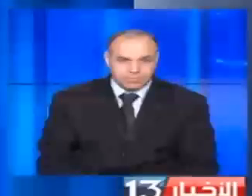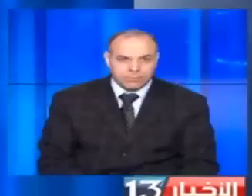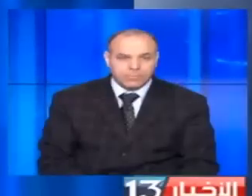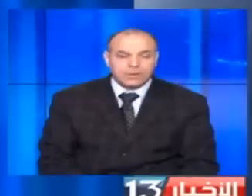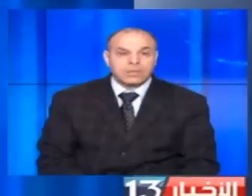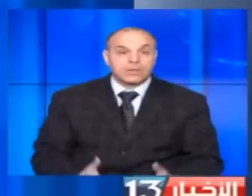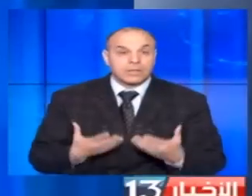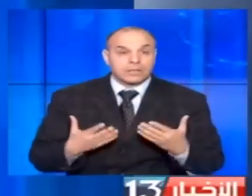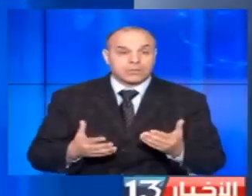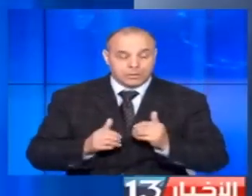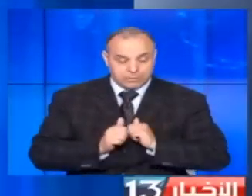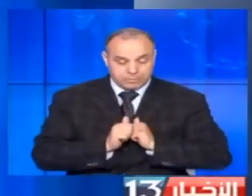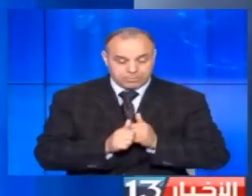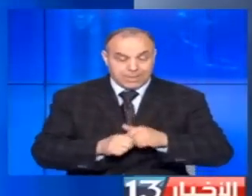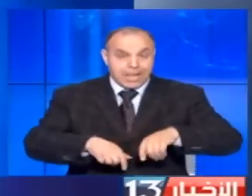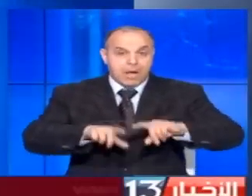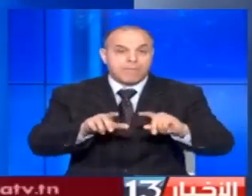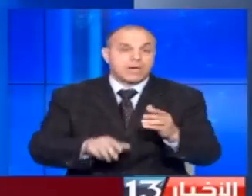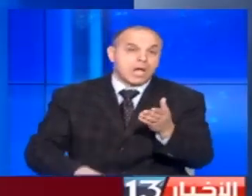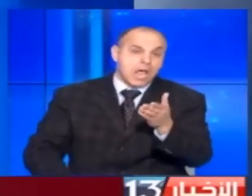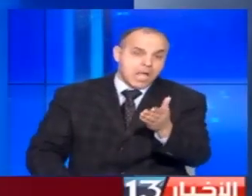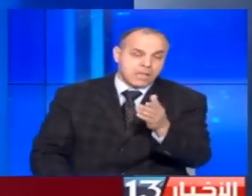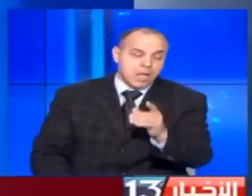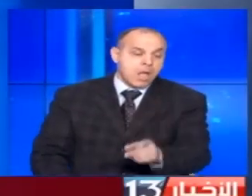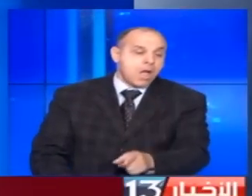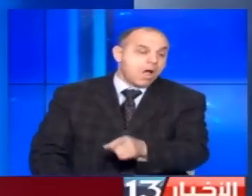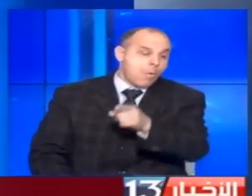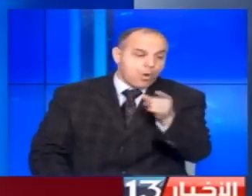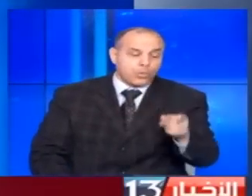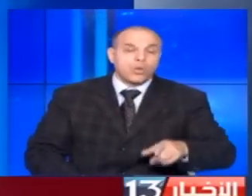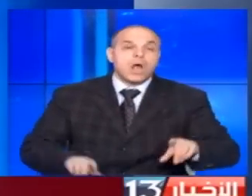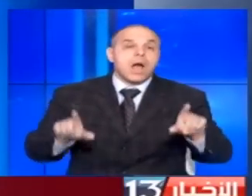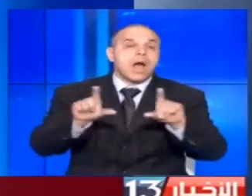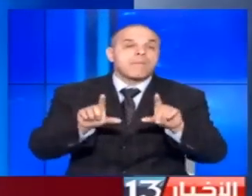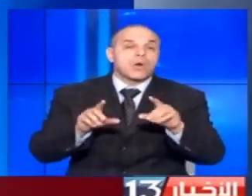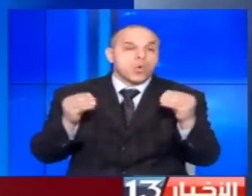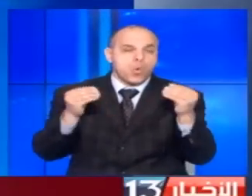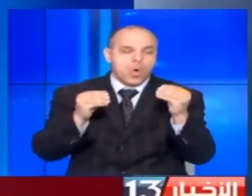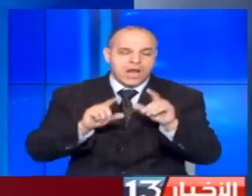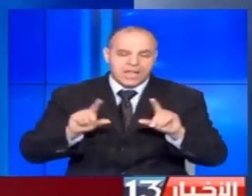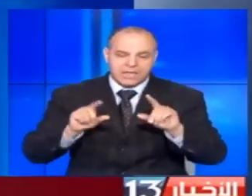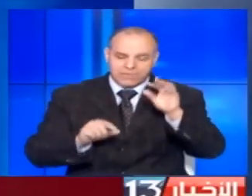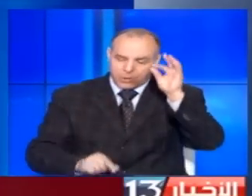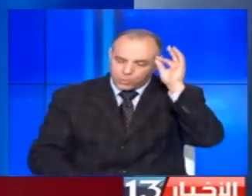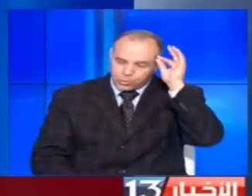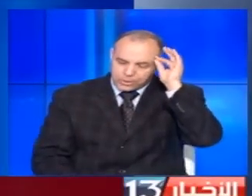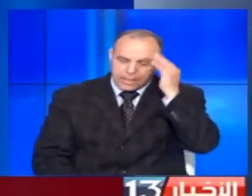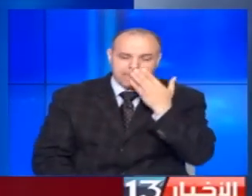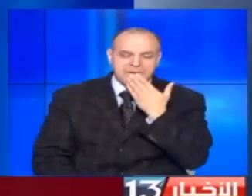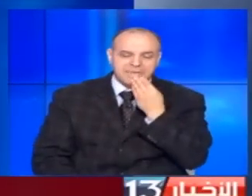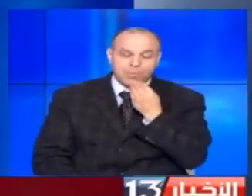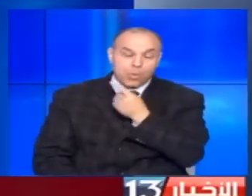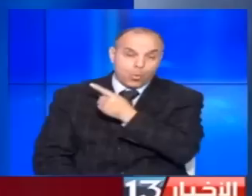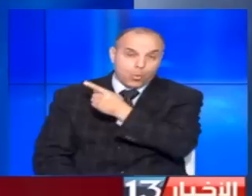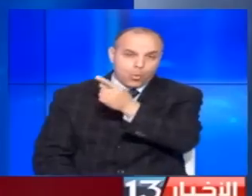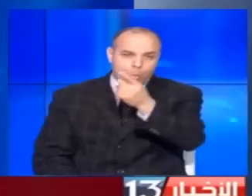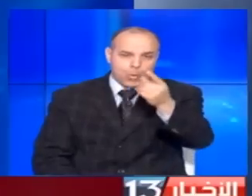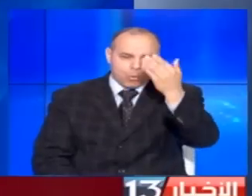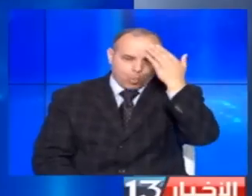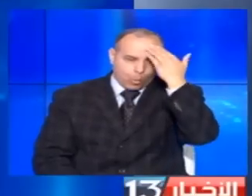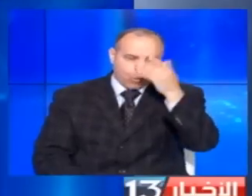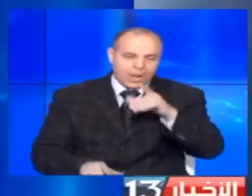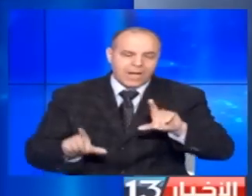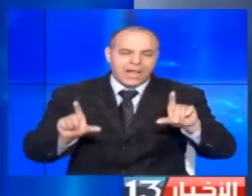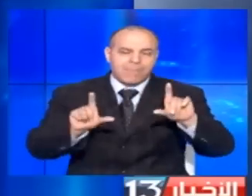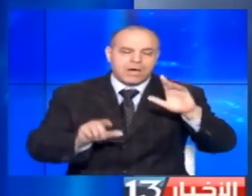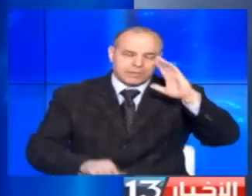القاهره وبامكانكم مشاهدينا متابعه هذه النشره وغيرها من الاخبار على بوابه التلفزه التونسيه اجمل تحيه قسم